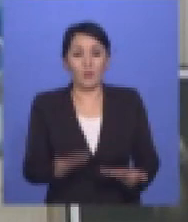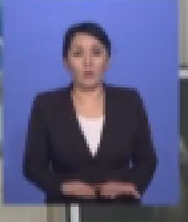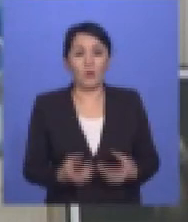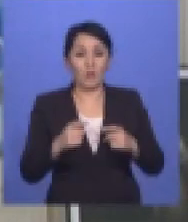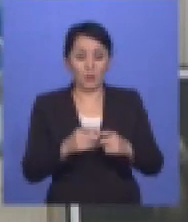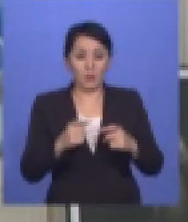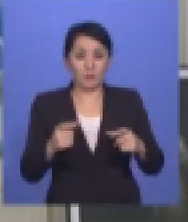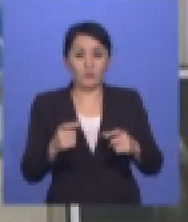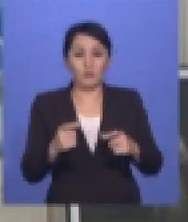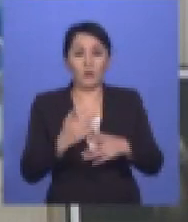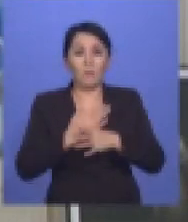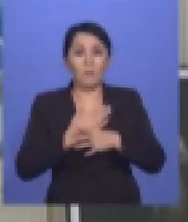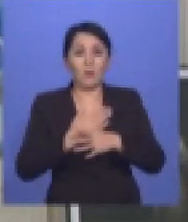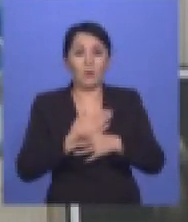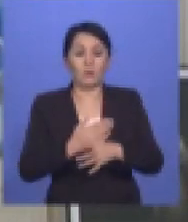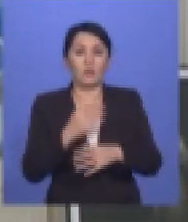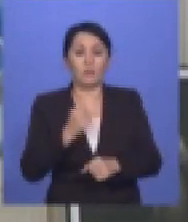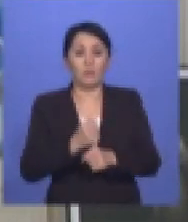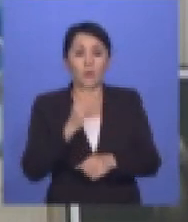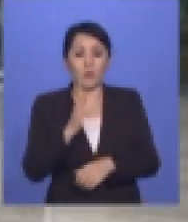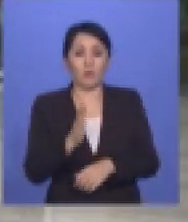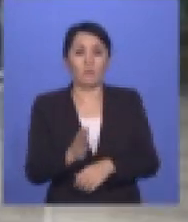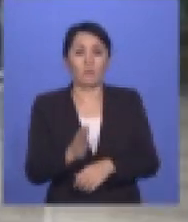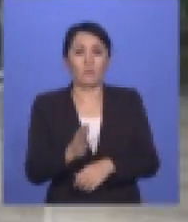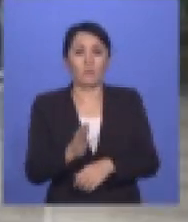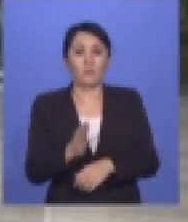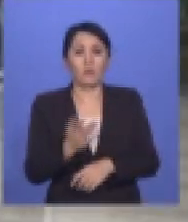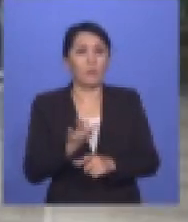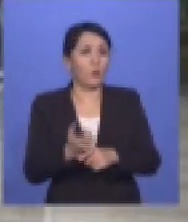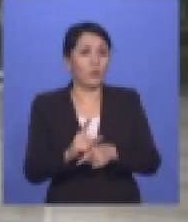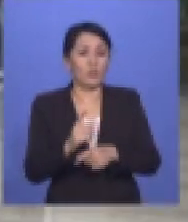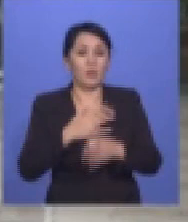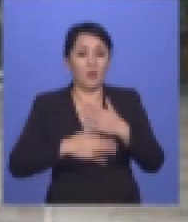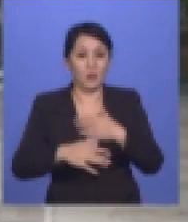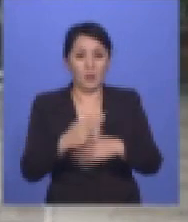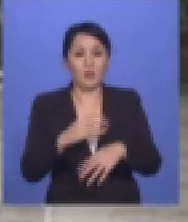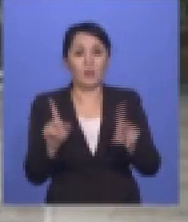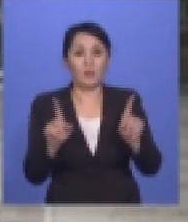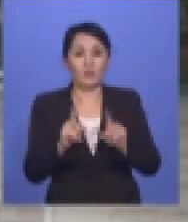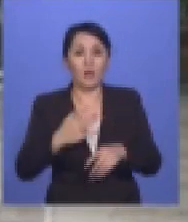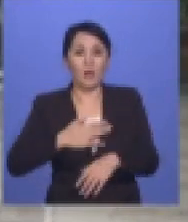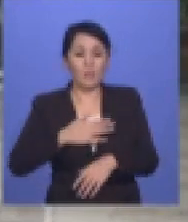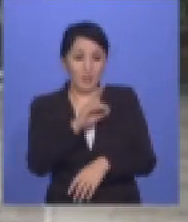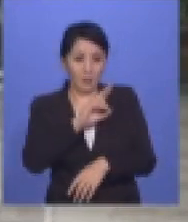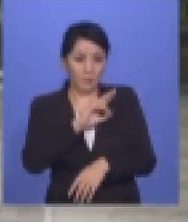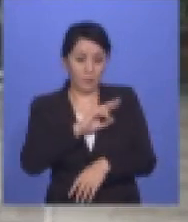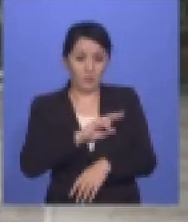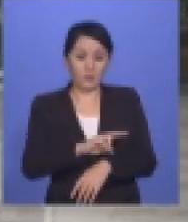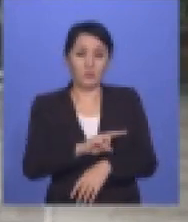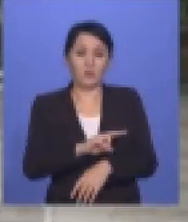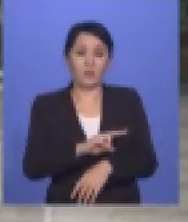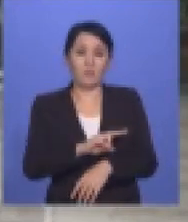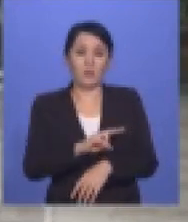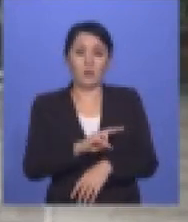тұрғындарына барынша қолымыздан келгенше көмегімізді беруге. Енді өте қуаныштымын. Осы менің еңбегімді, ол тек